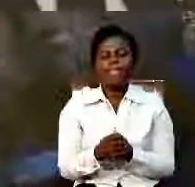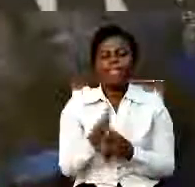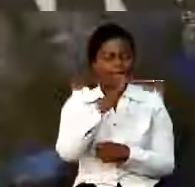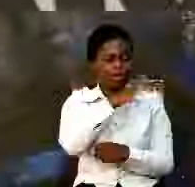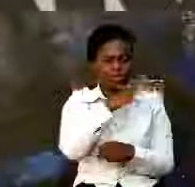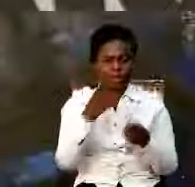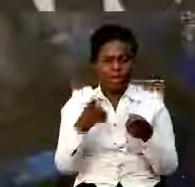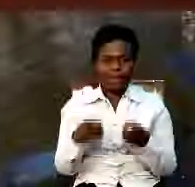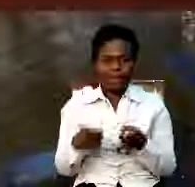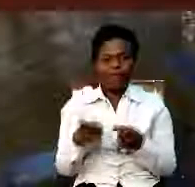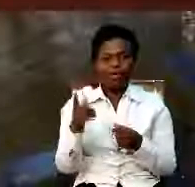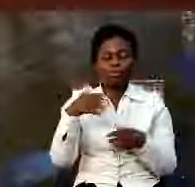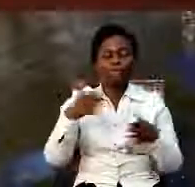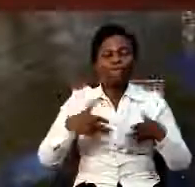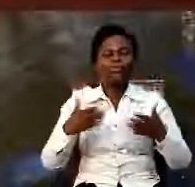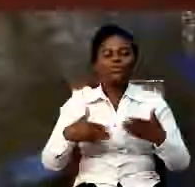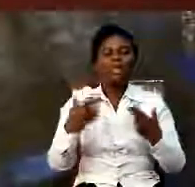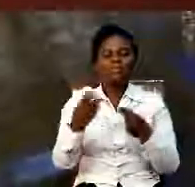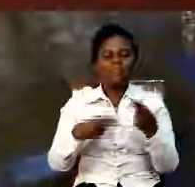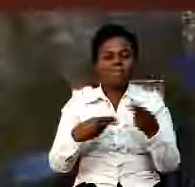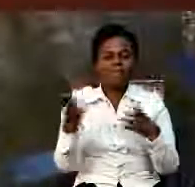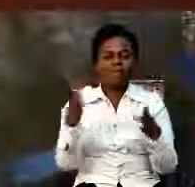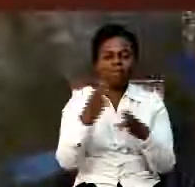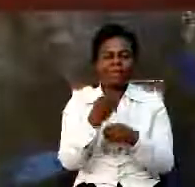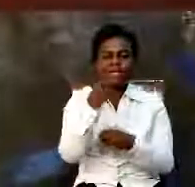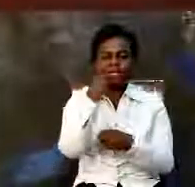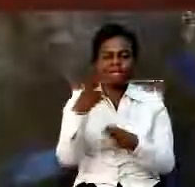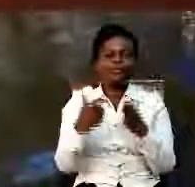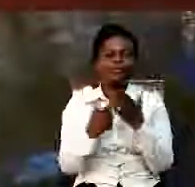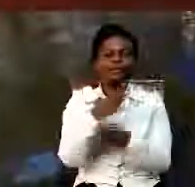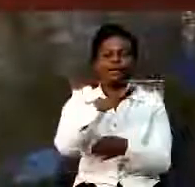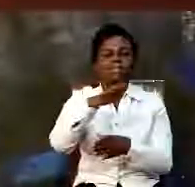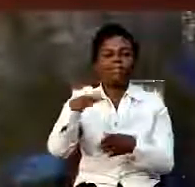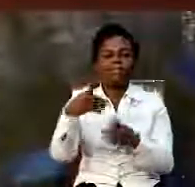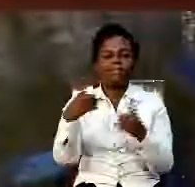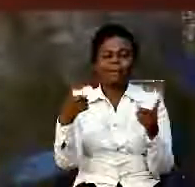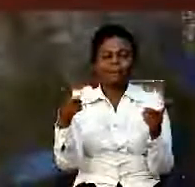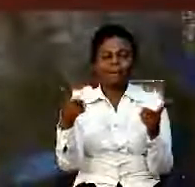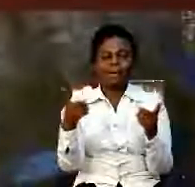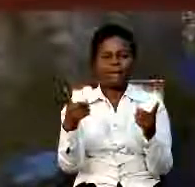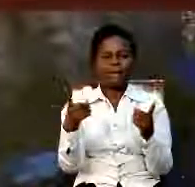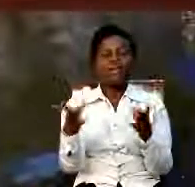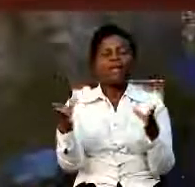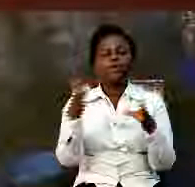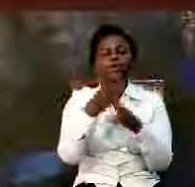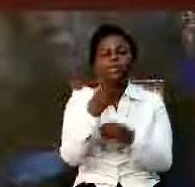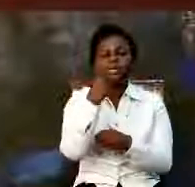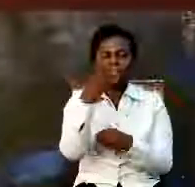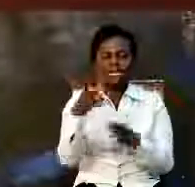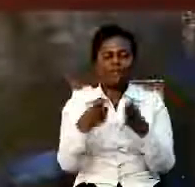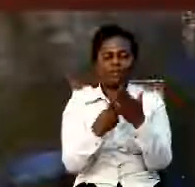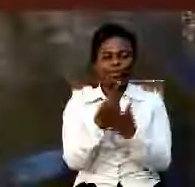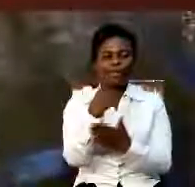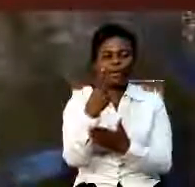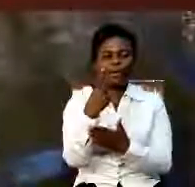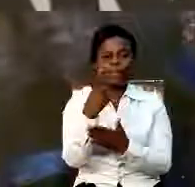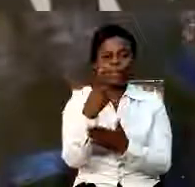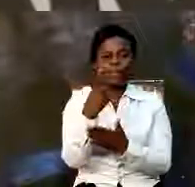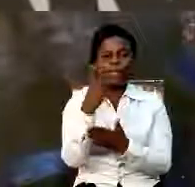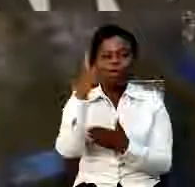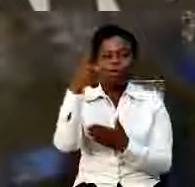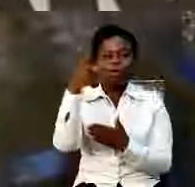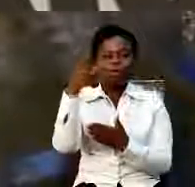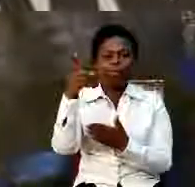Jioni ya leo tunayo furaha pia kupata taarifa kutoka sehemu mbalimbali. Tumepata taarifa kutoka